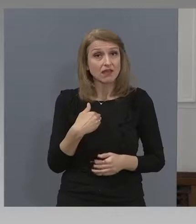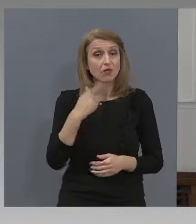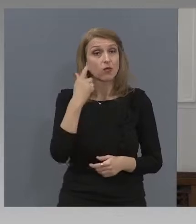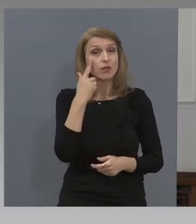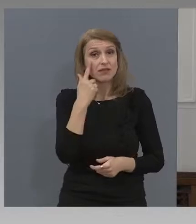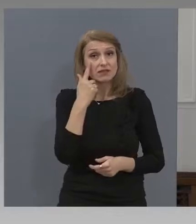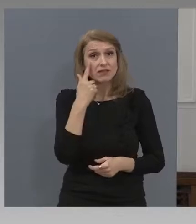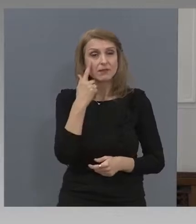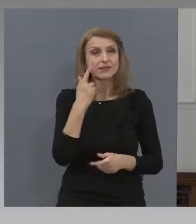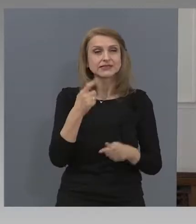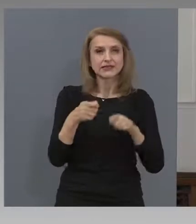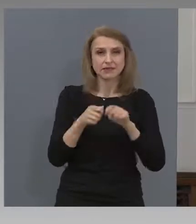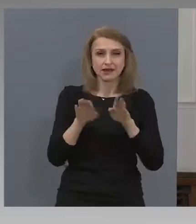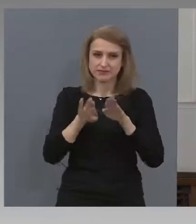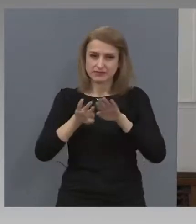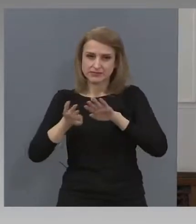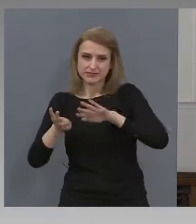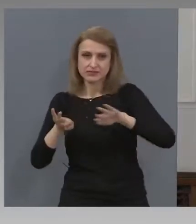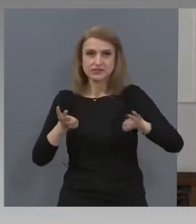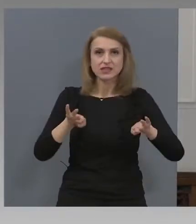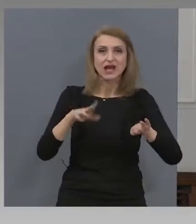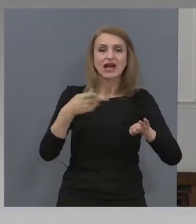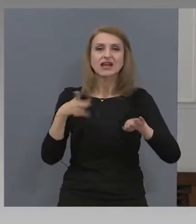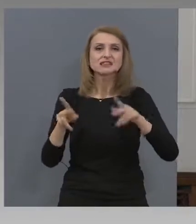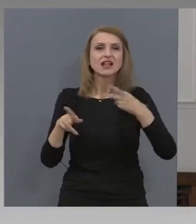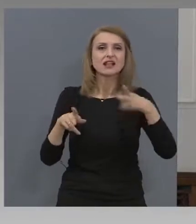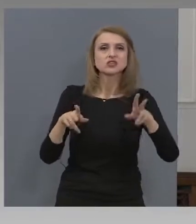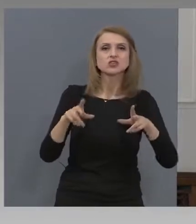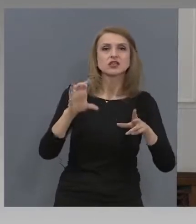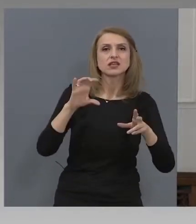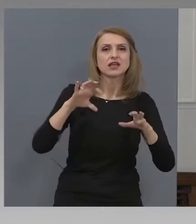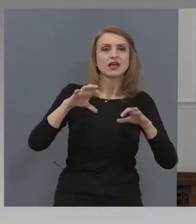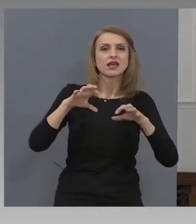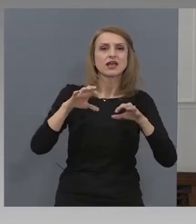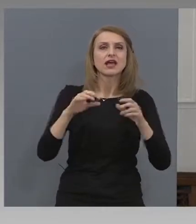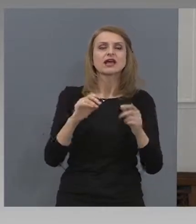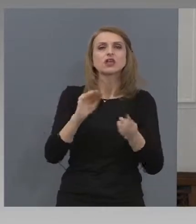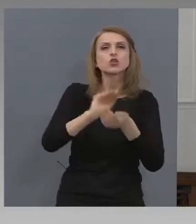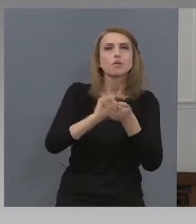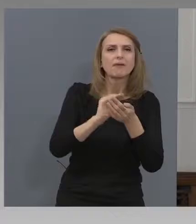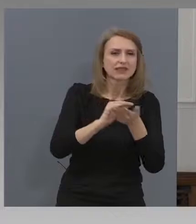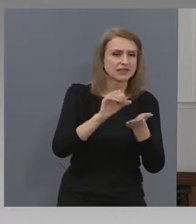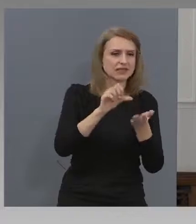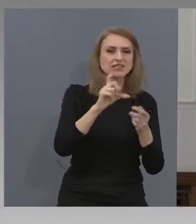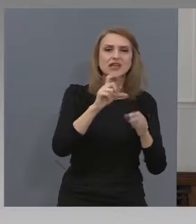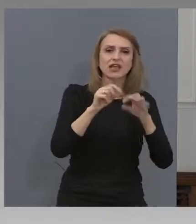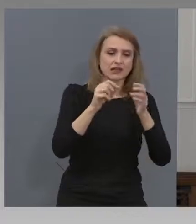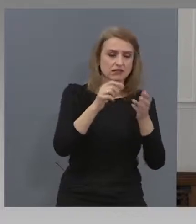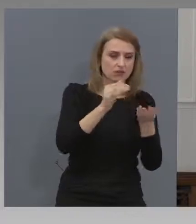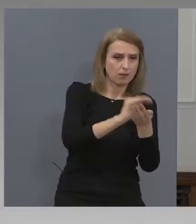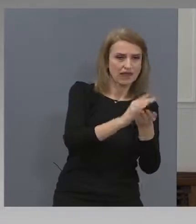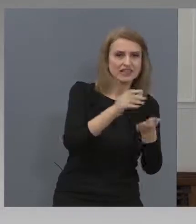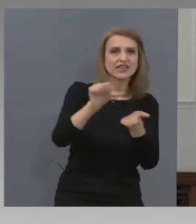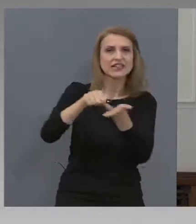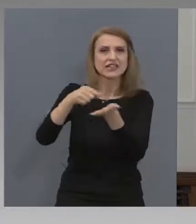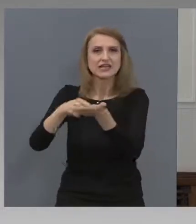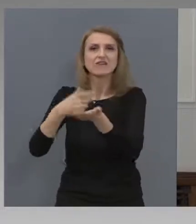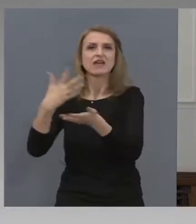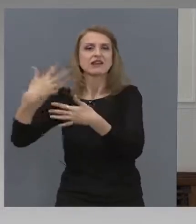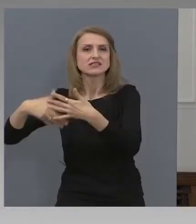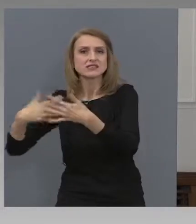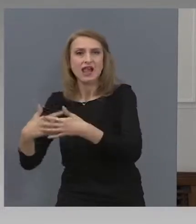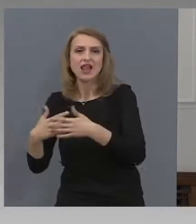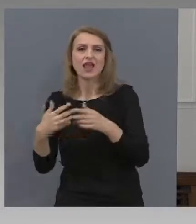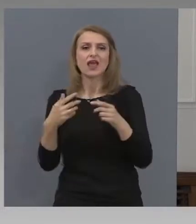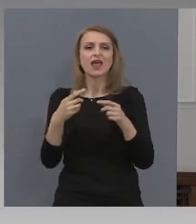да разграничим различните сортове домати, тиква, зеле, различните типове